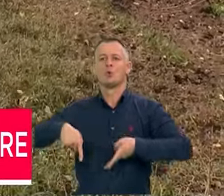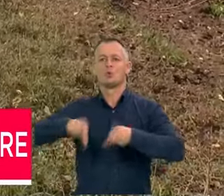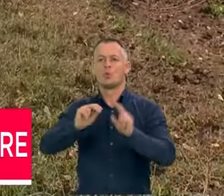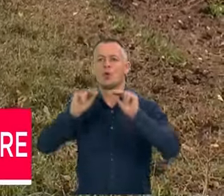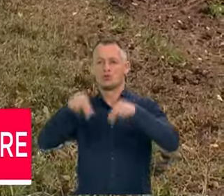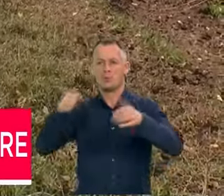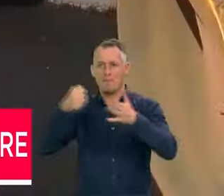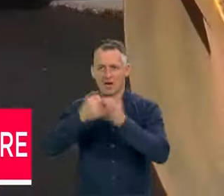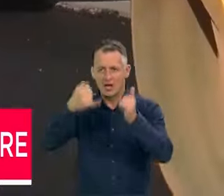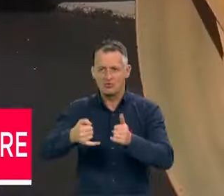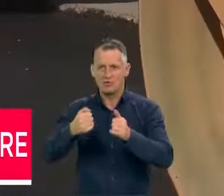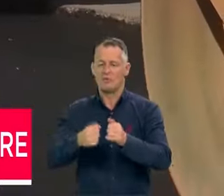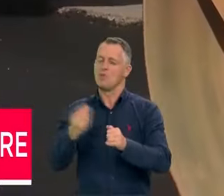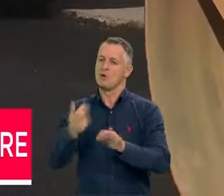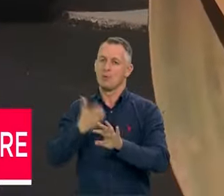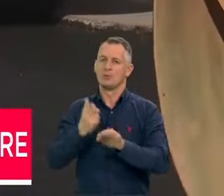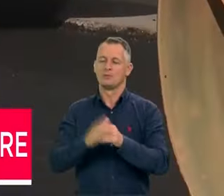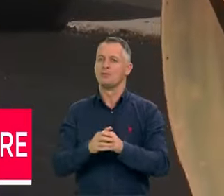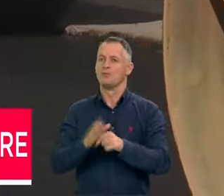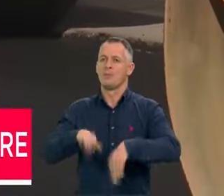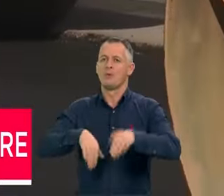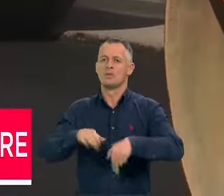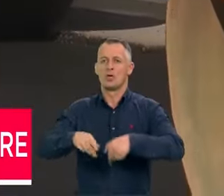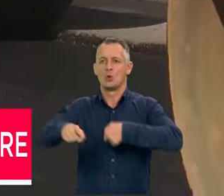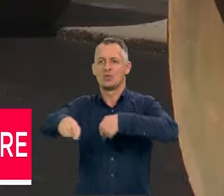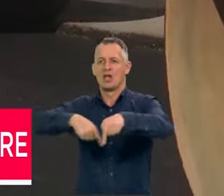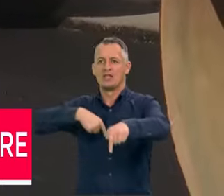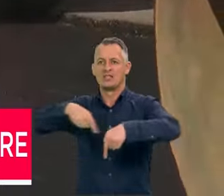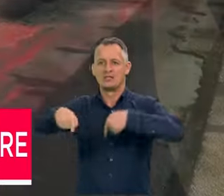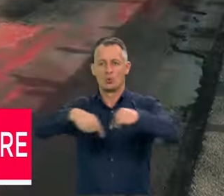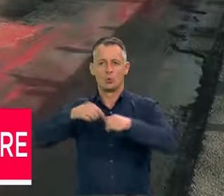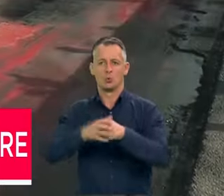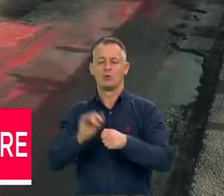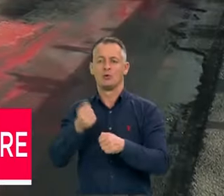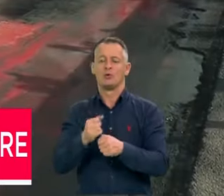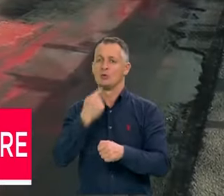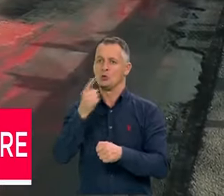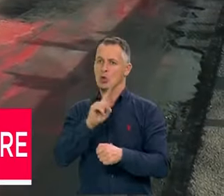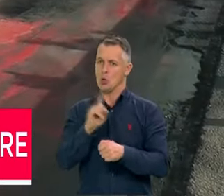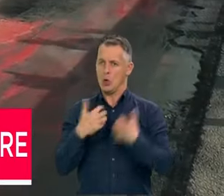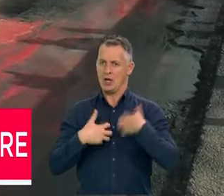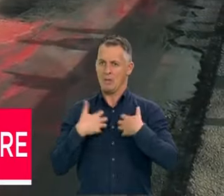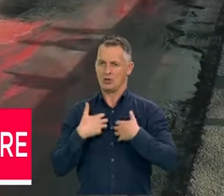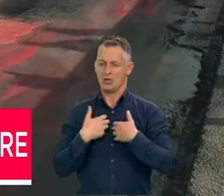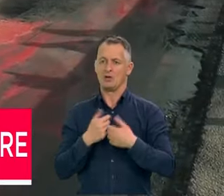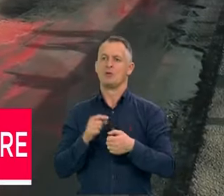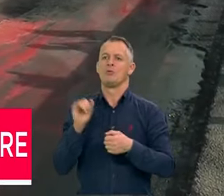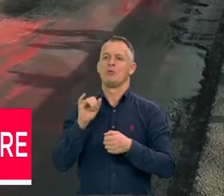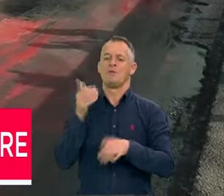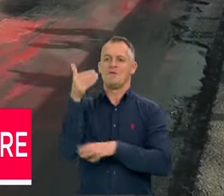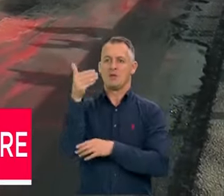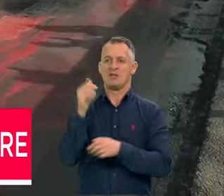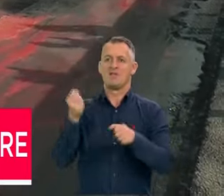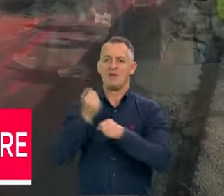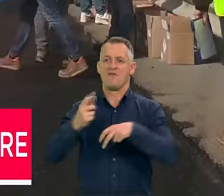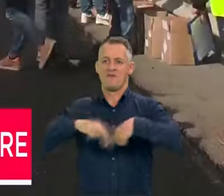e destul de prost Ministerul Transporturilor administratorul podului spune că nu l va grăbi pe constructor să finalizeze lucrările dar așteaptă